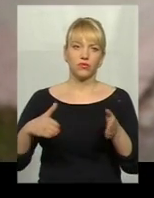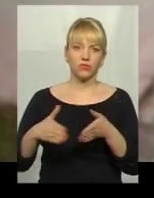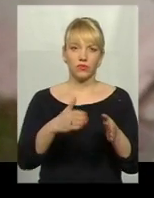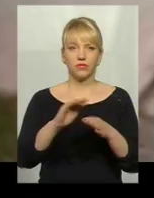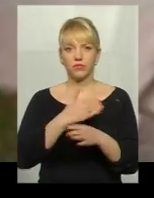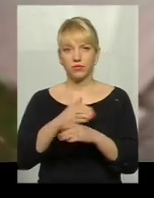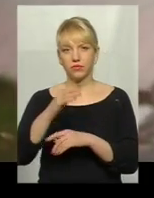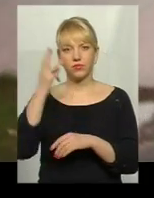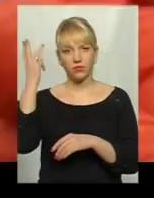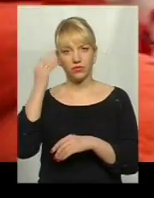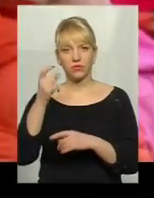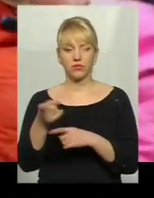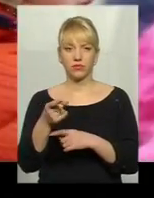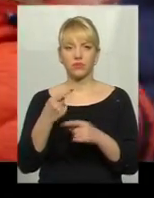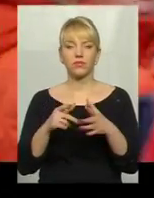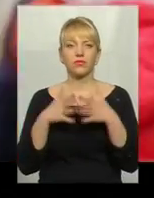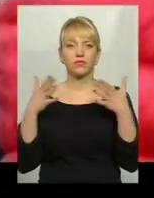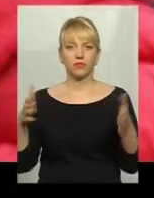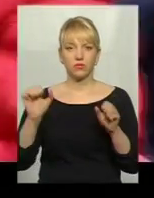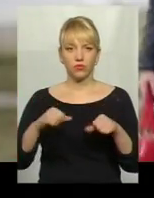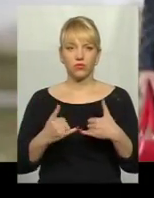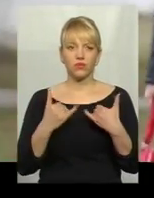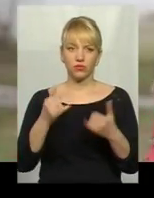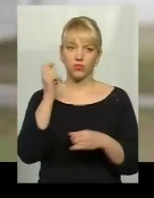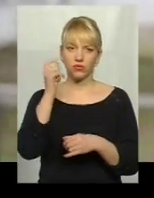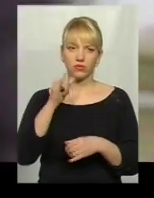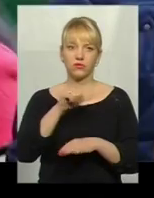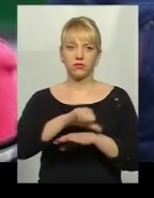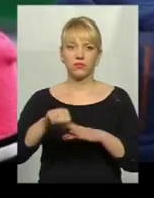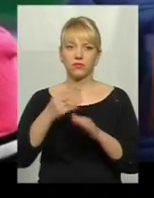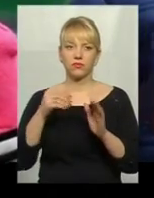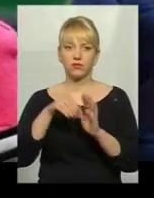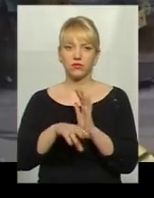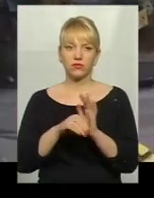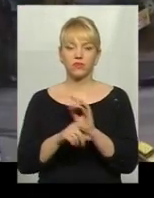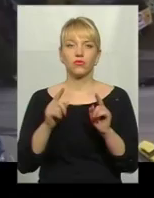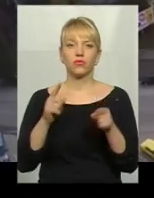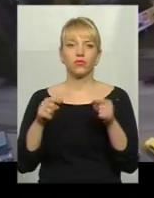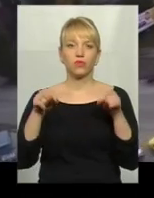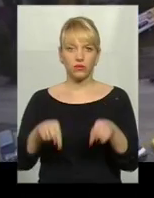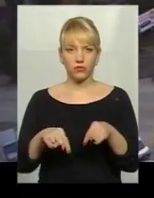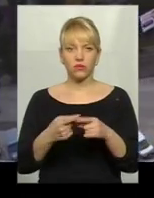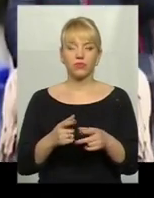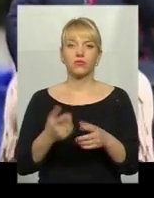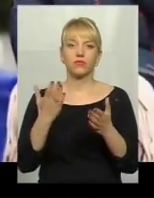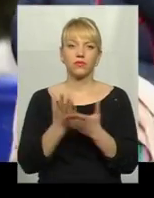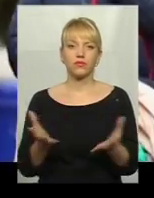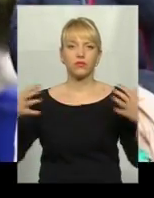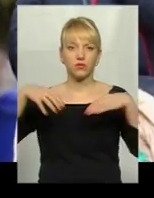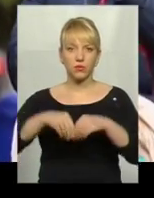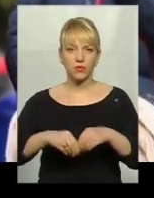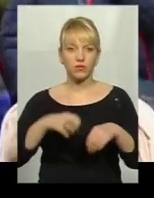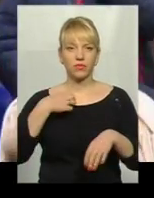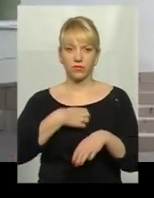Тернополем. Це великі можливості для українських та іноземних інвесторів. Адже тут оптимальне поєднання